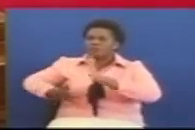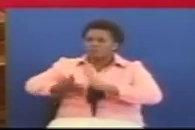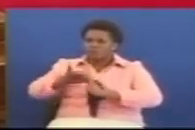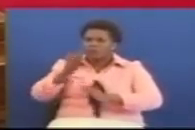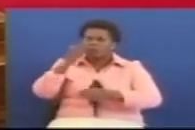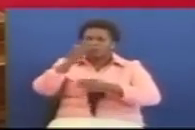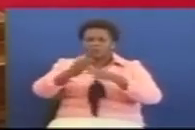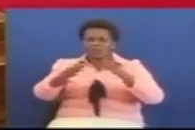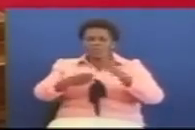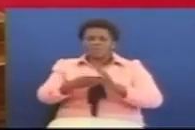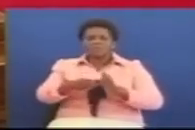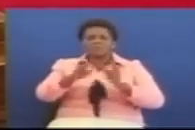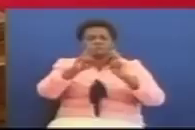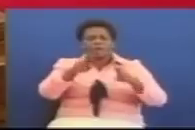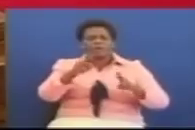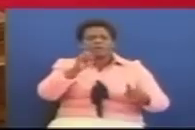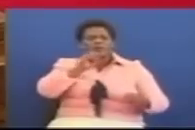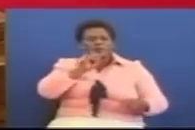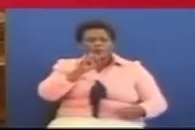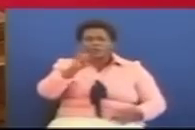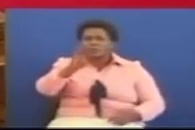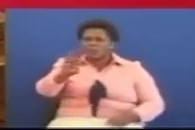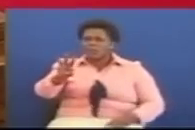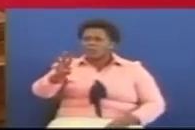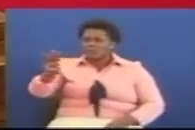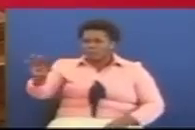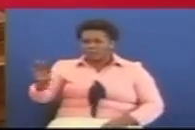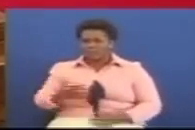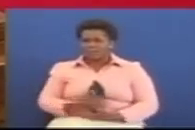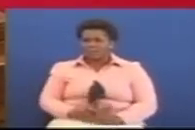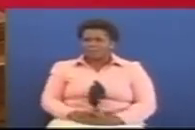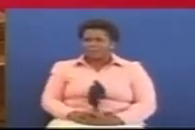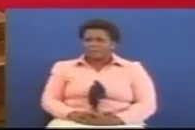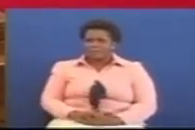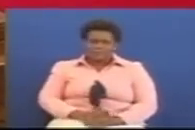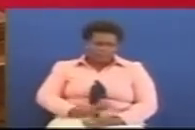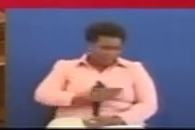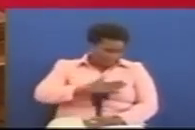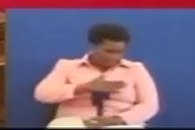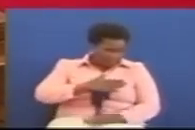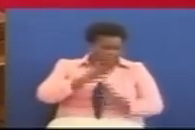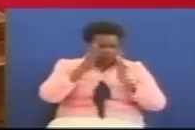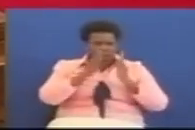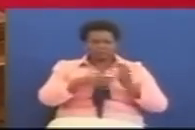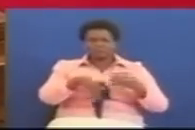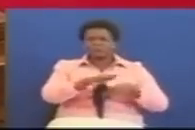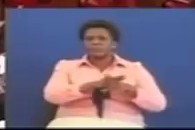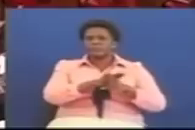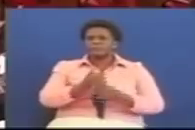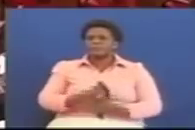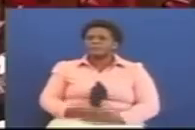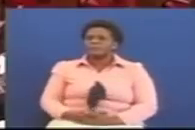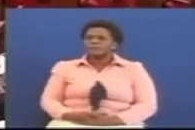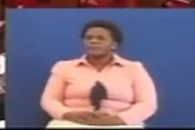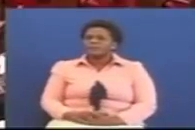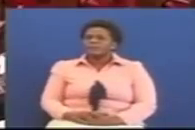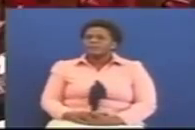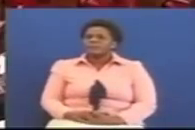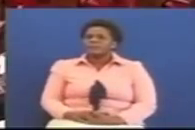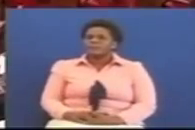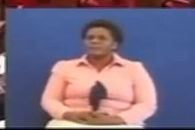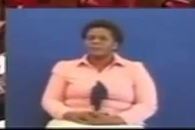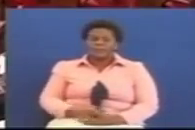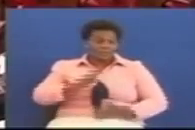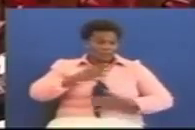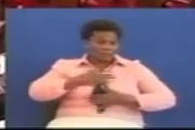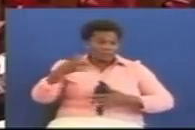nchini inapokuwa inawezekana. Asante mwenyekiti. Asante sana Mheshimiwa Waziri